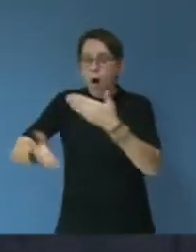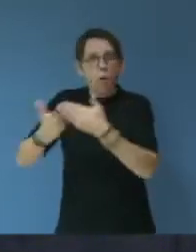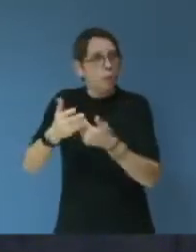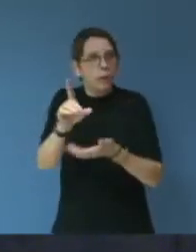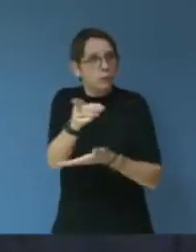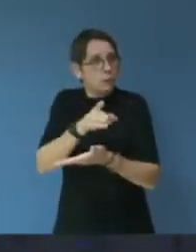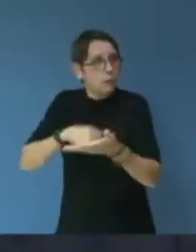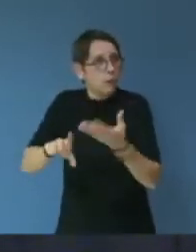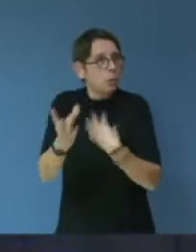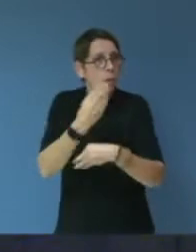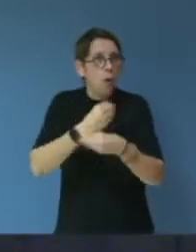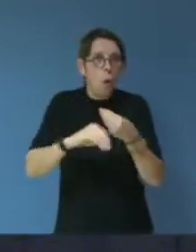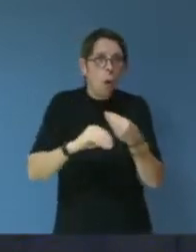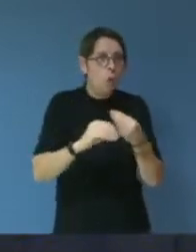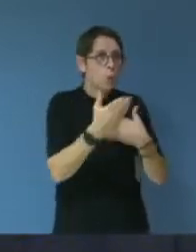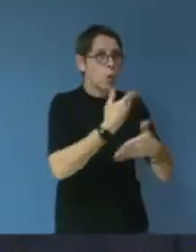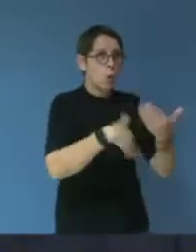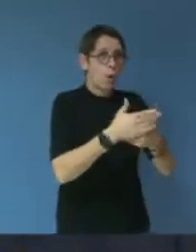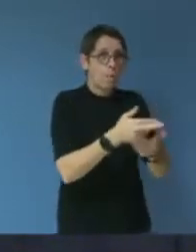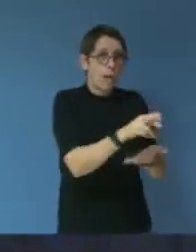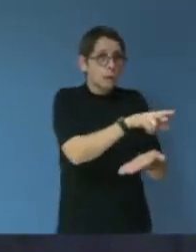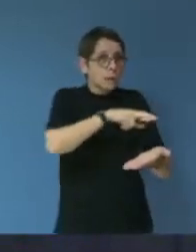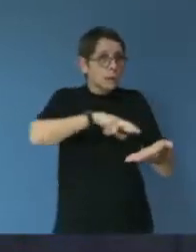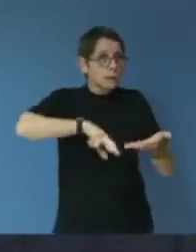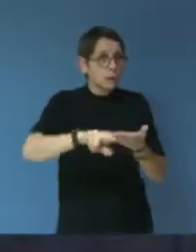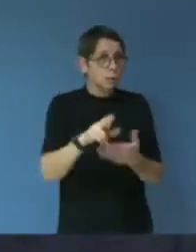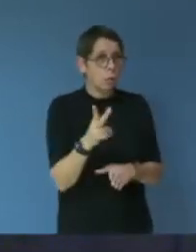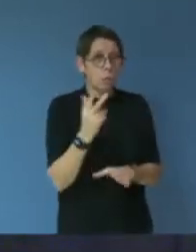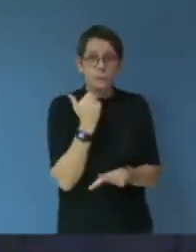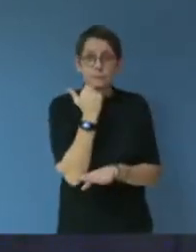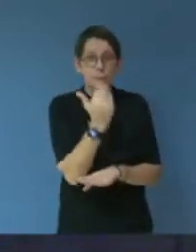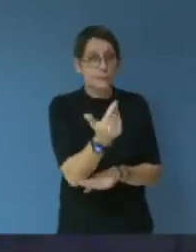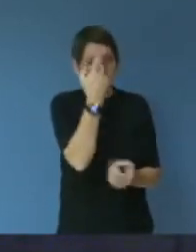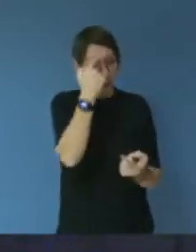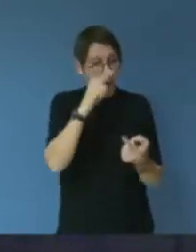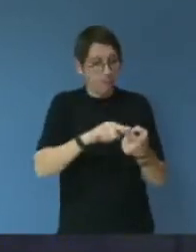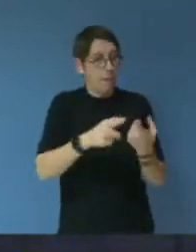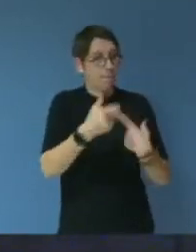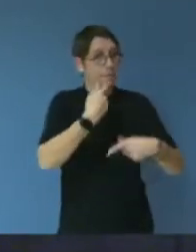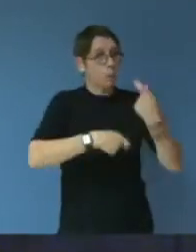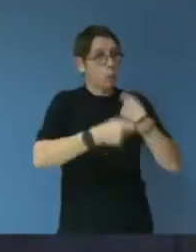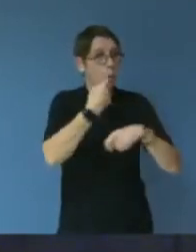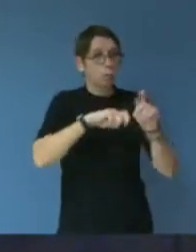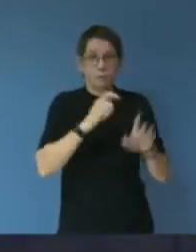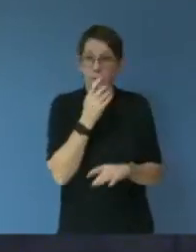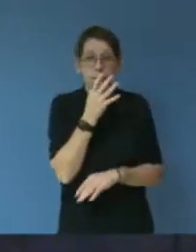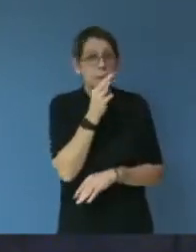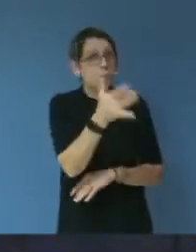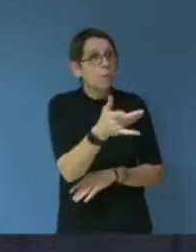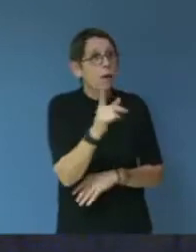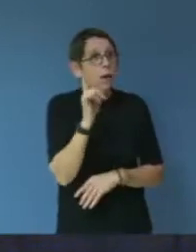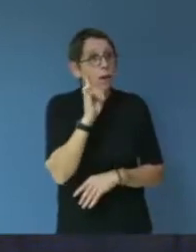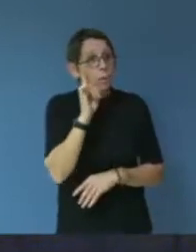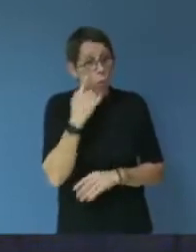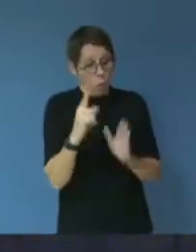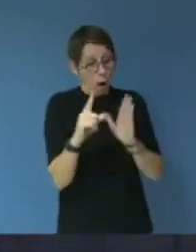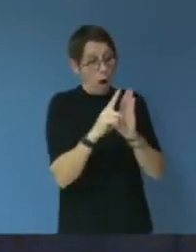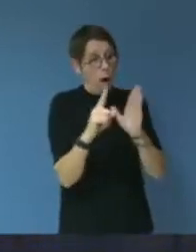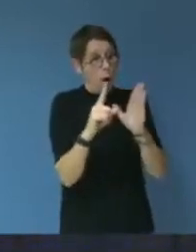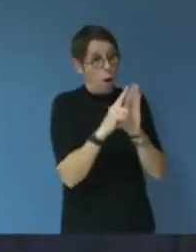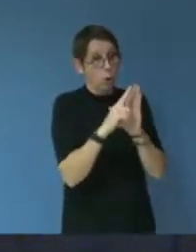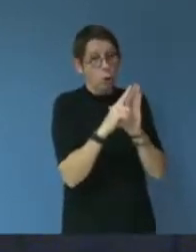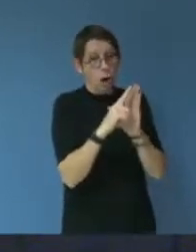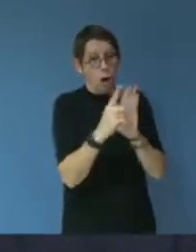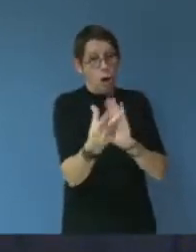même à la région, notamment dans le domaine économique, parce que nous n'avons pas les possibilités, on va dire, juridiques pour le faire. Donc, il faut